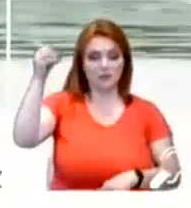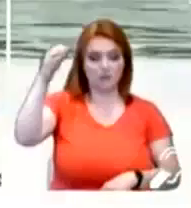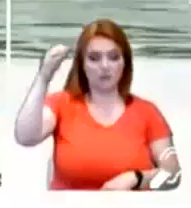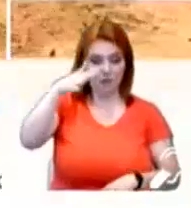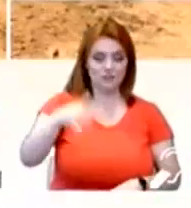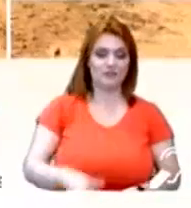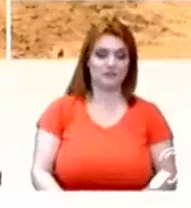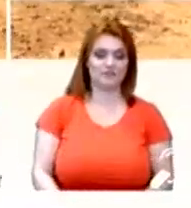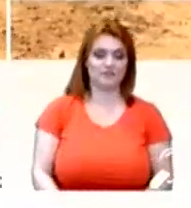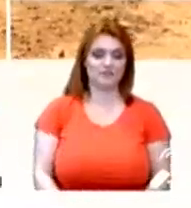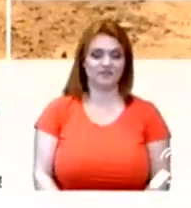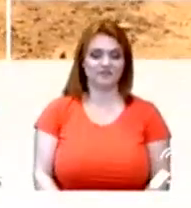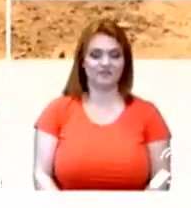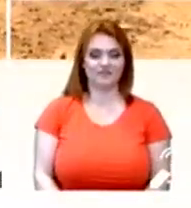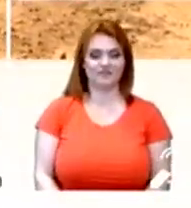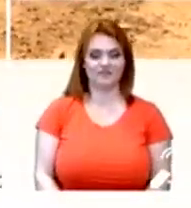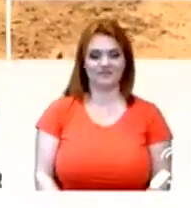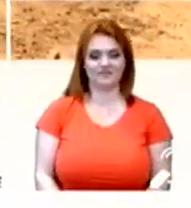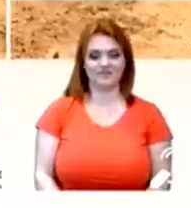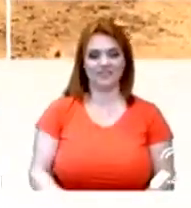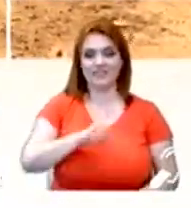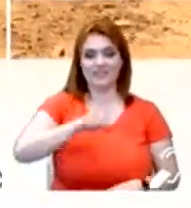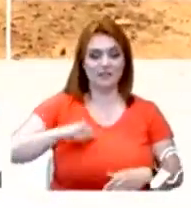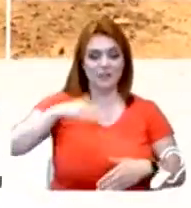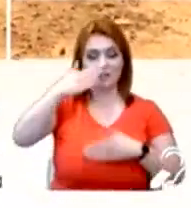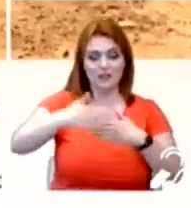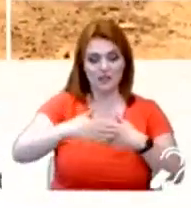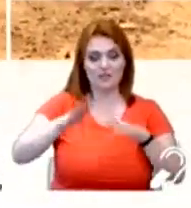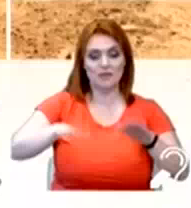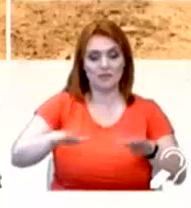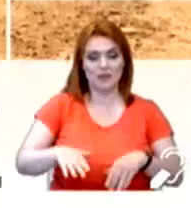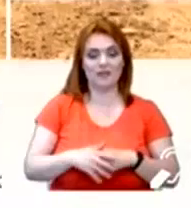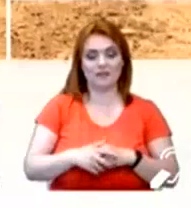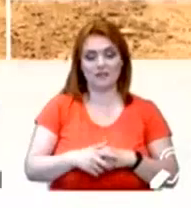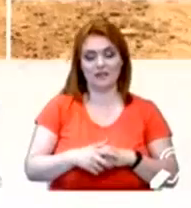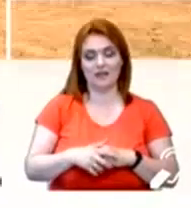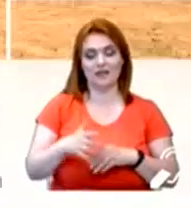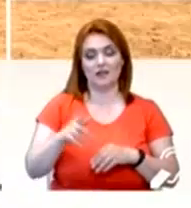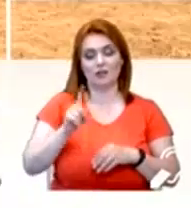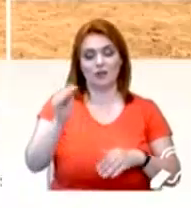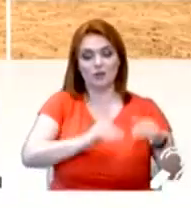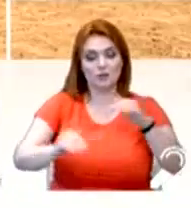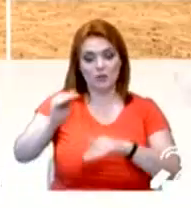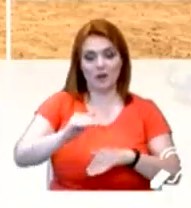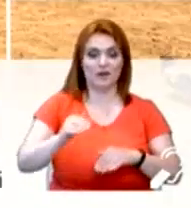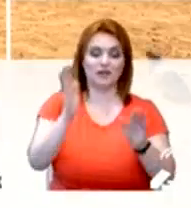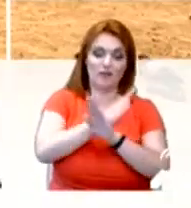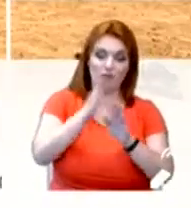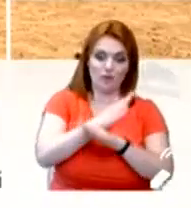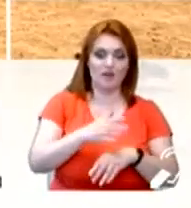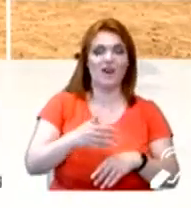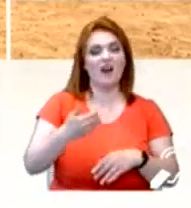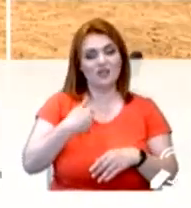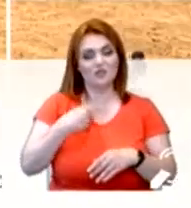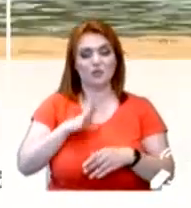озере. Это ближайшее место, где можно искупаться с ребенком, немножко на воздухе побыть. Хотелось бы, конечно, чтобы было